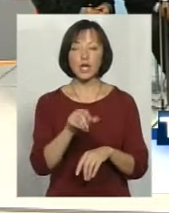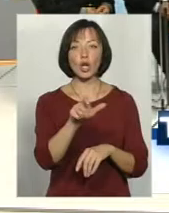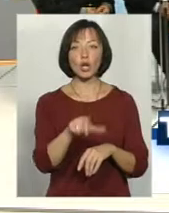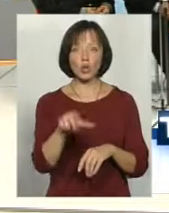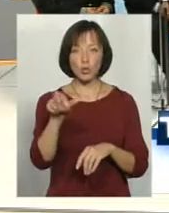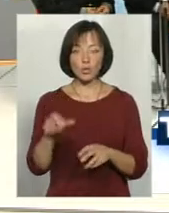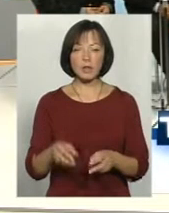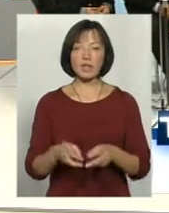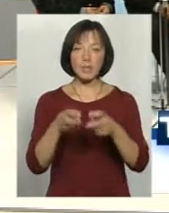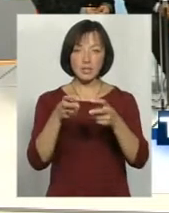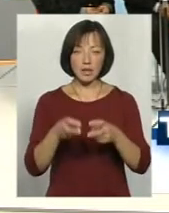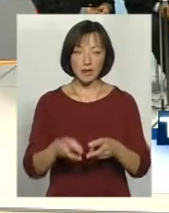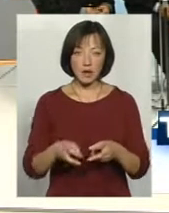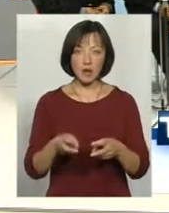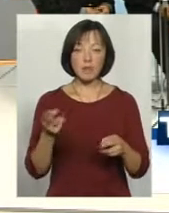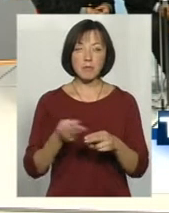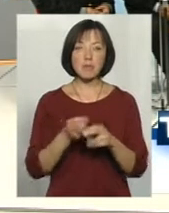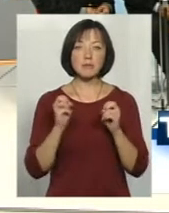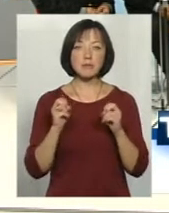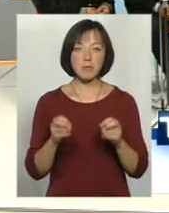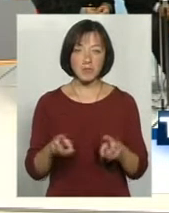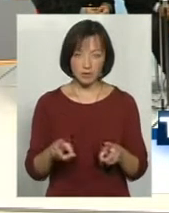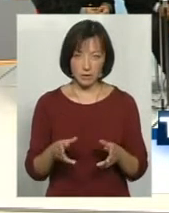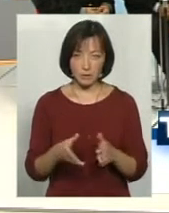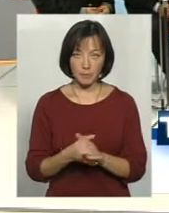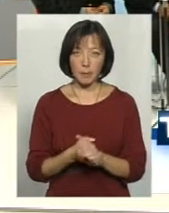в ліфтах повинні їздити в безпечних ліфтах.